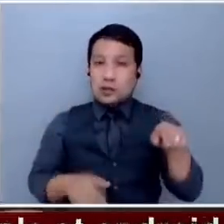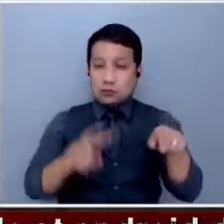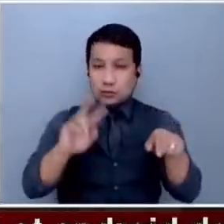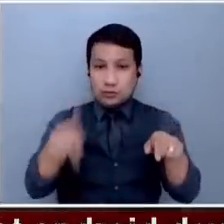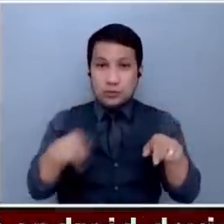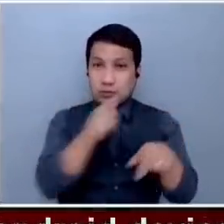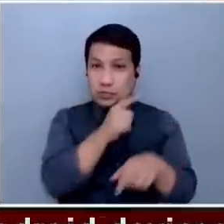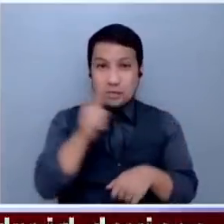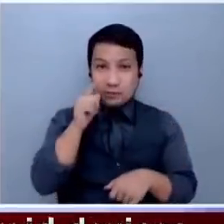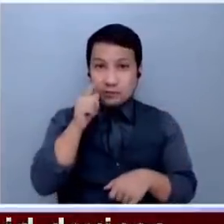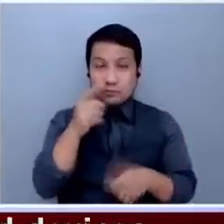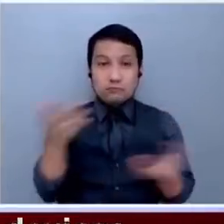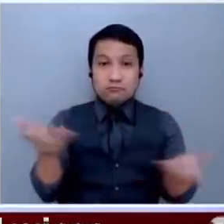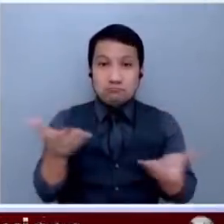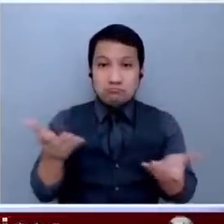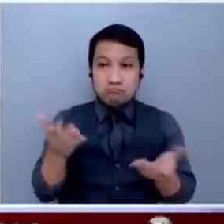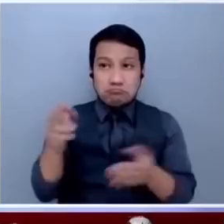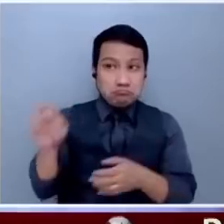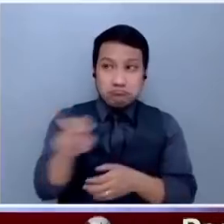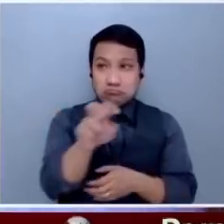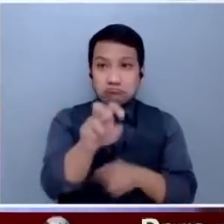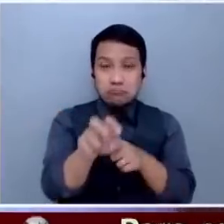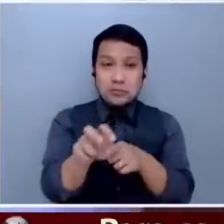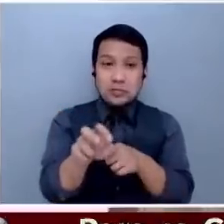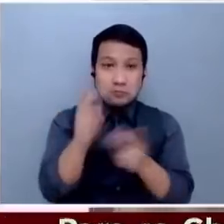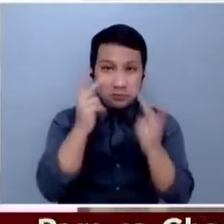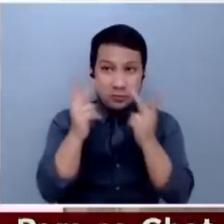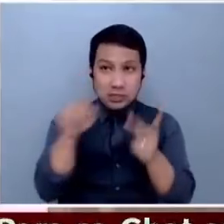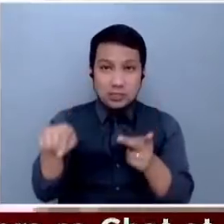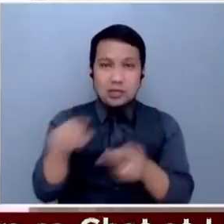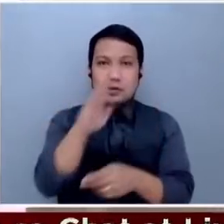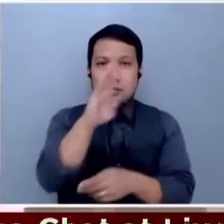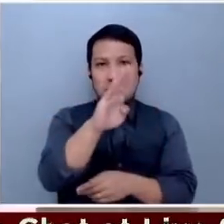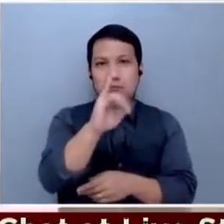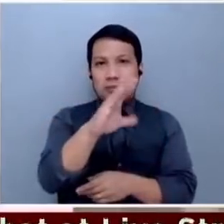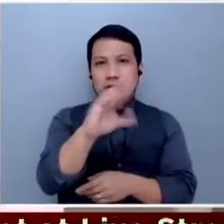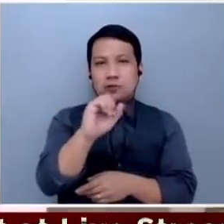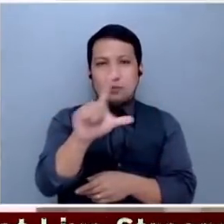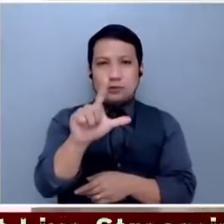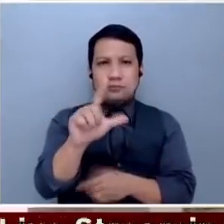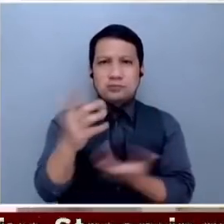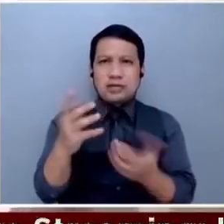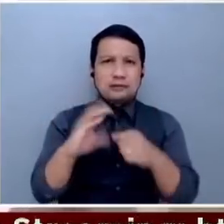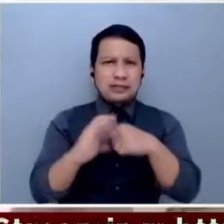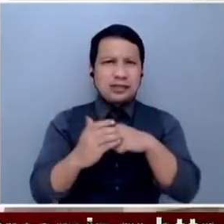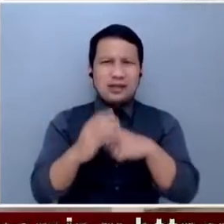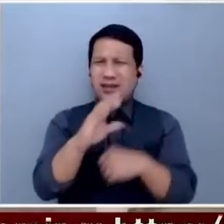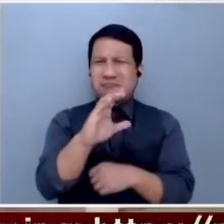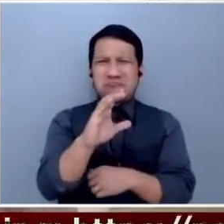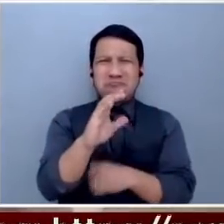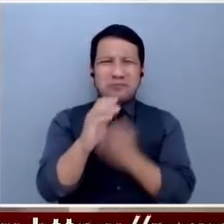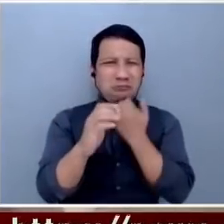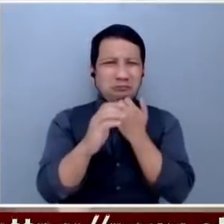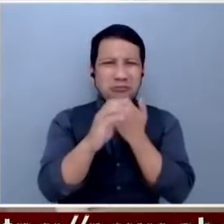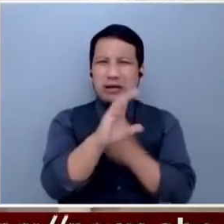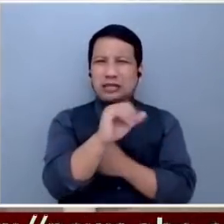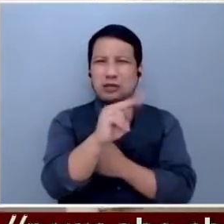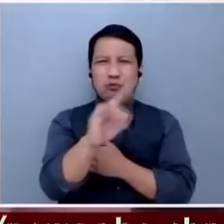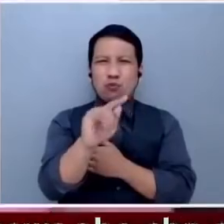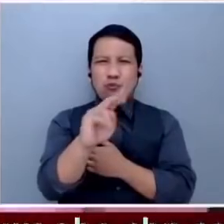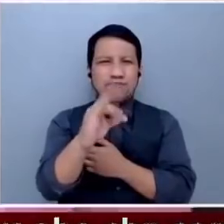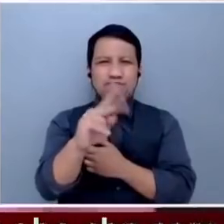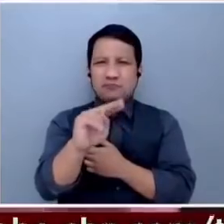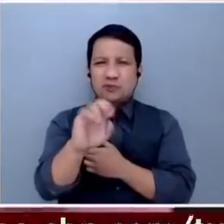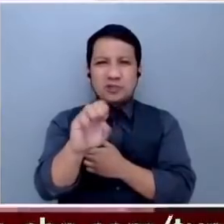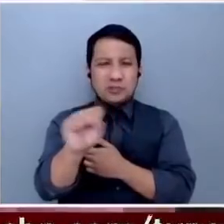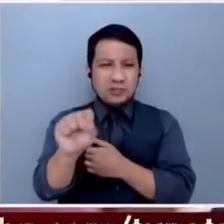President Lenny Robredo. Dinalaw kanina ni VP Lenny ang Catanduanes para sa vaccine project ng Office of the Vice President at